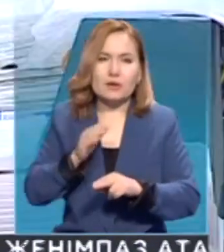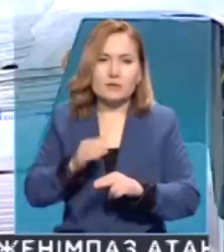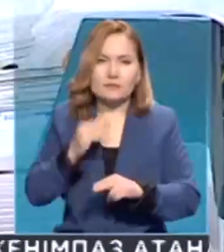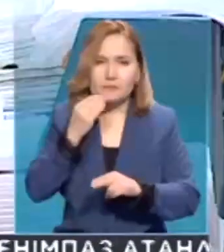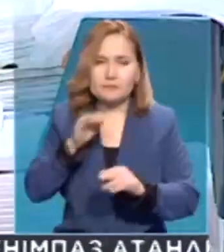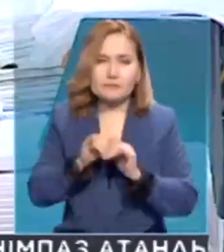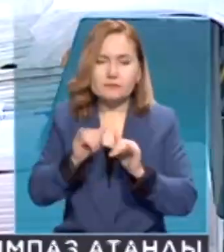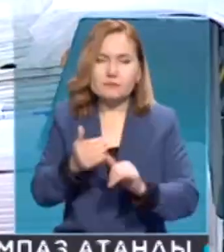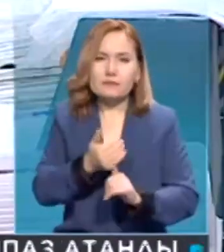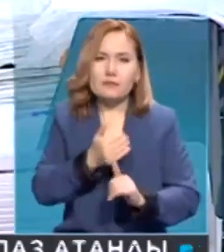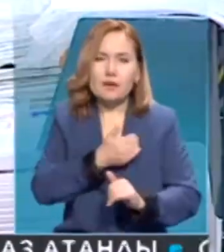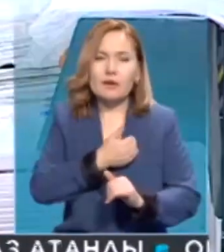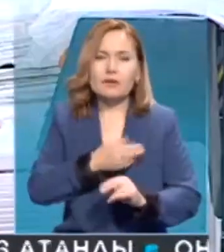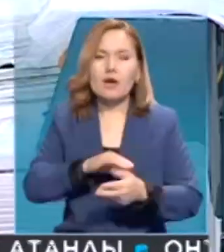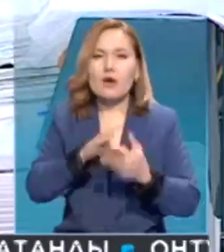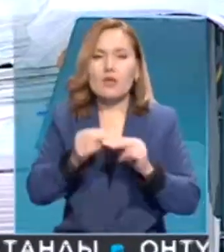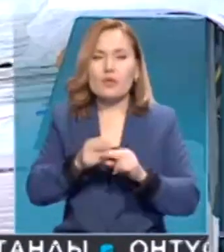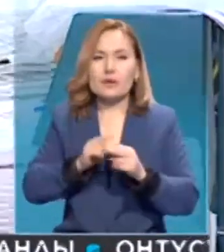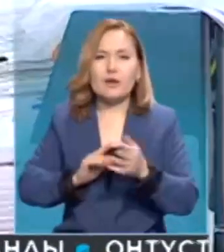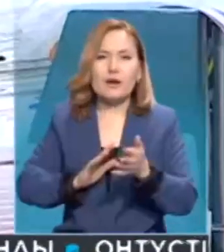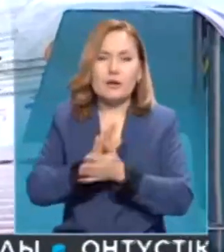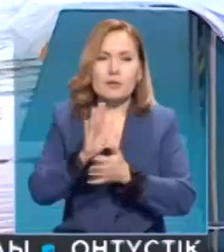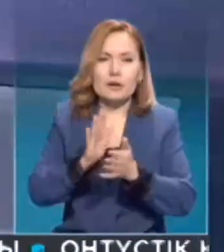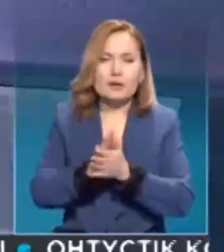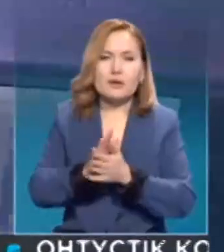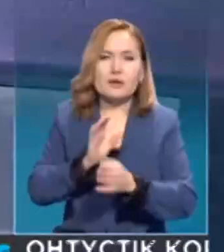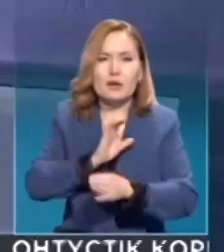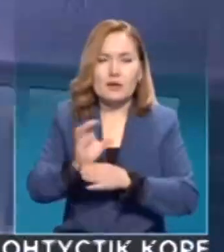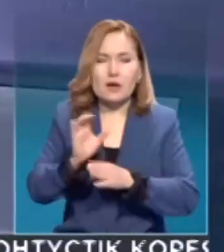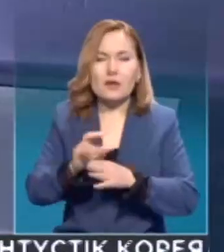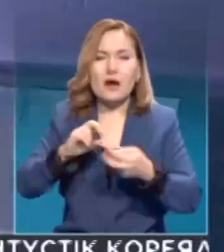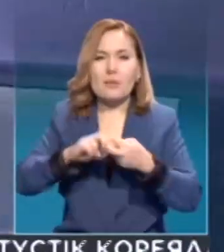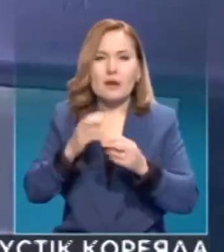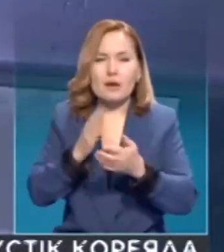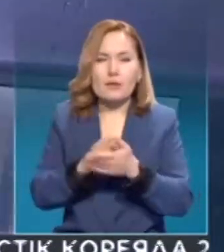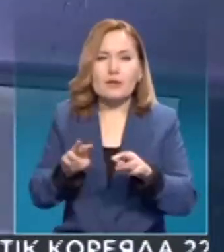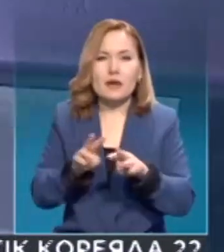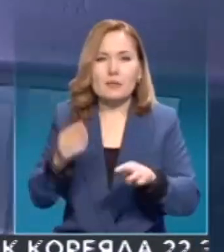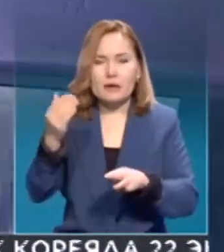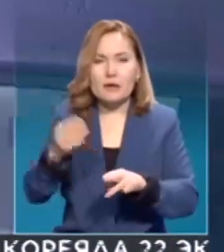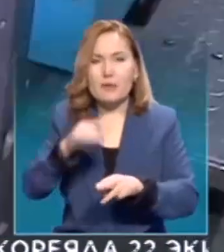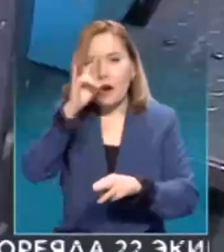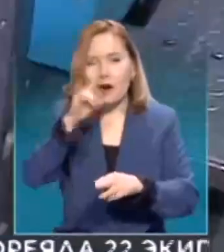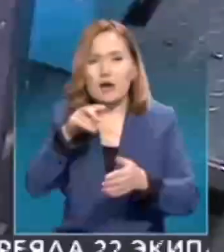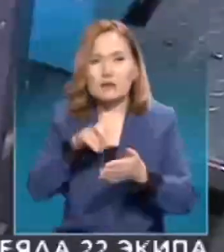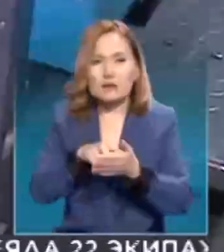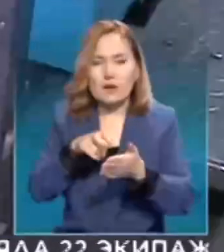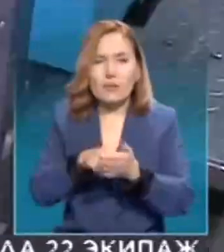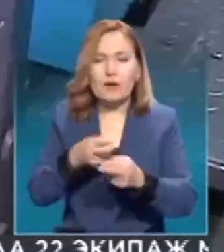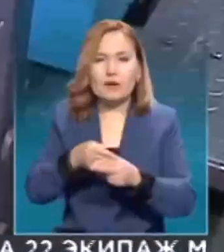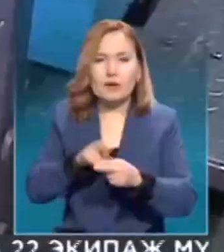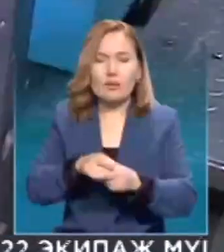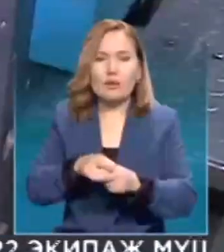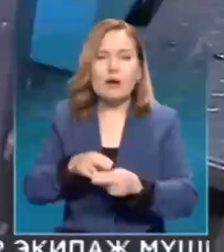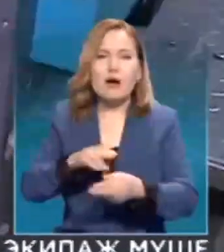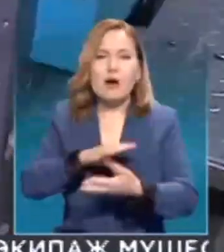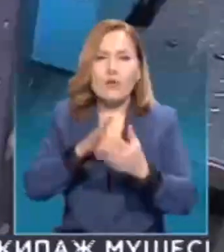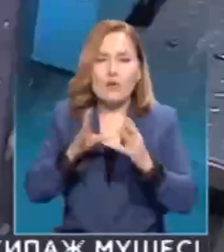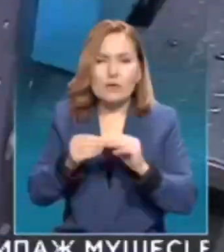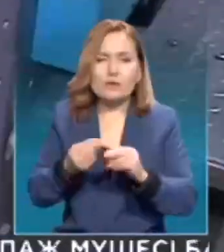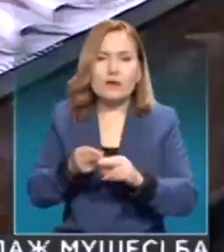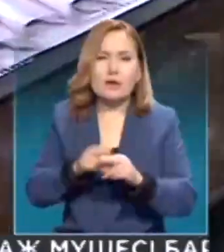есептейміз. Басылымдарды тарату төңірегінде түйткілді түйіндер де бар. Бұл бағытта министрлік Қазпошта мен баспа өнімдерін уақытылы жеткізу мен